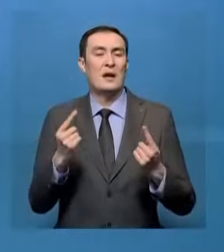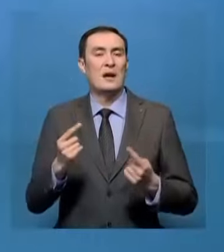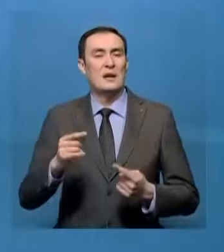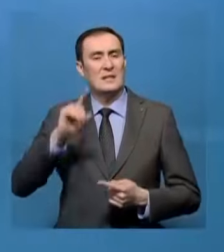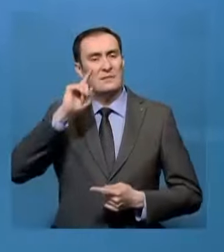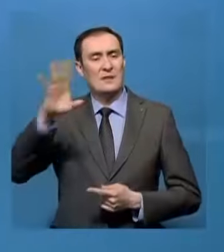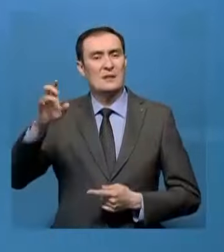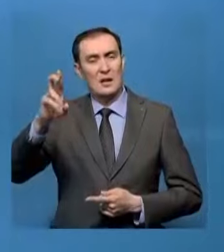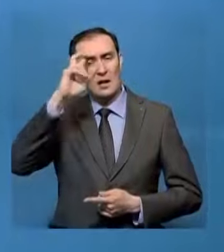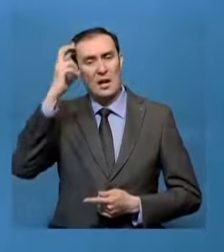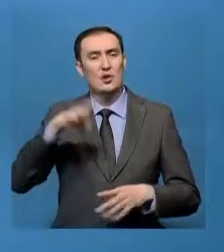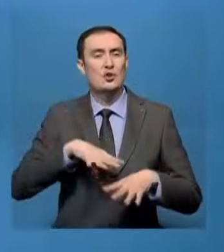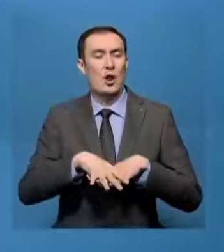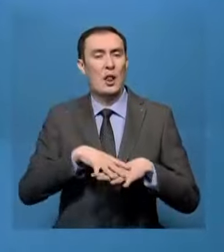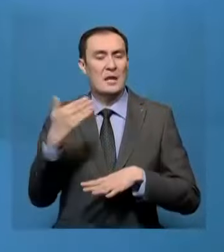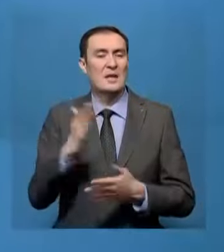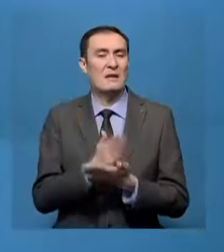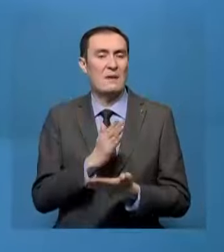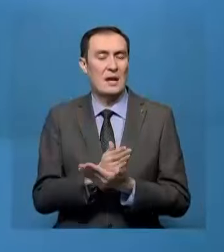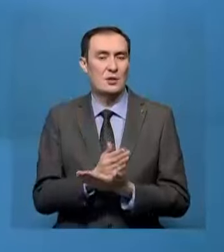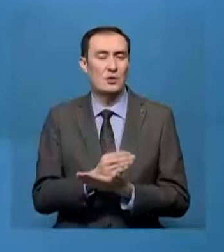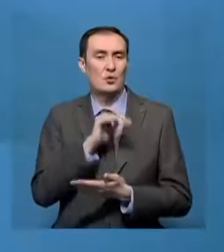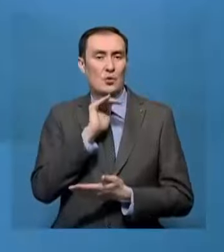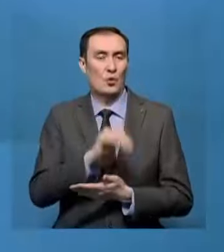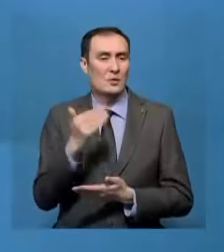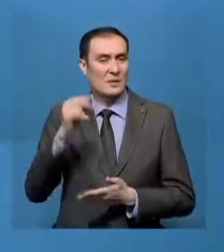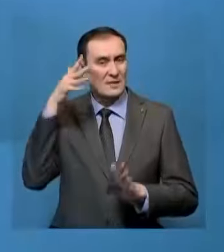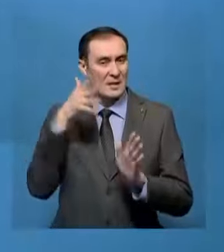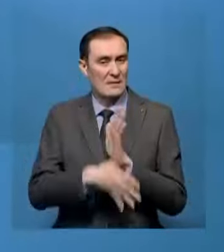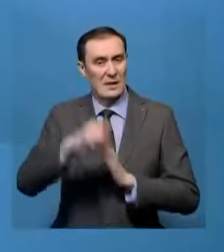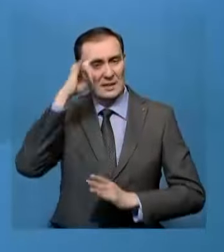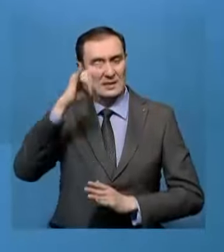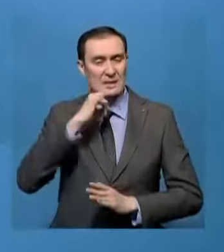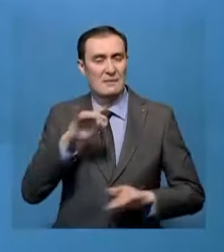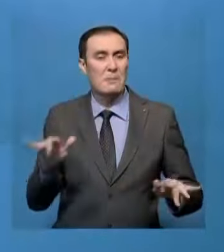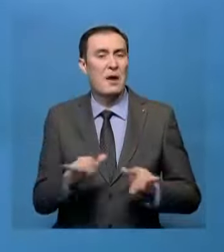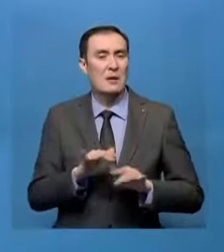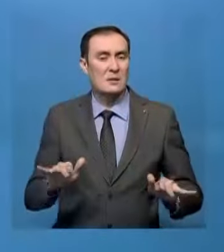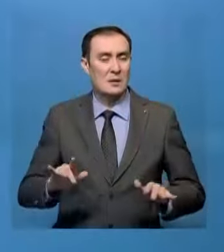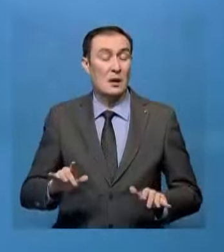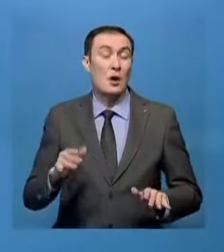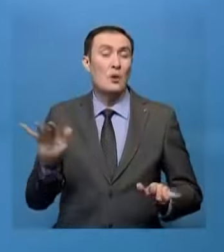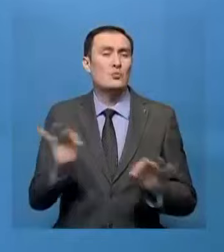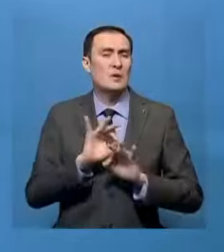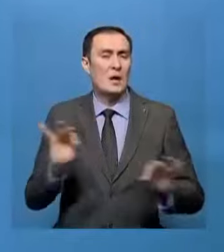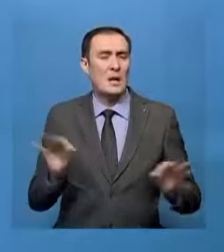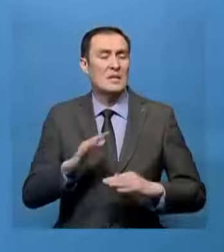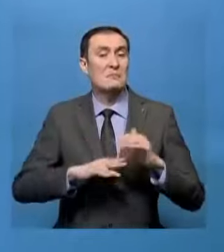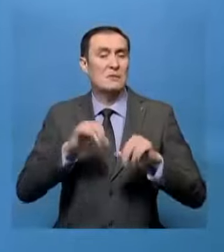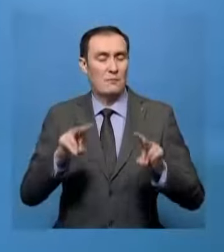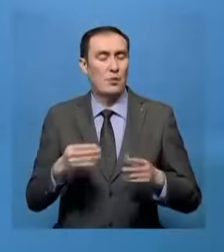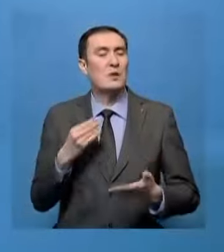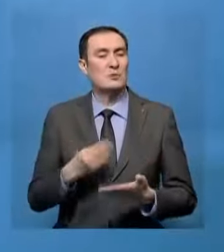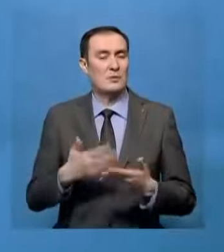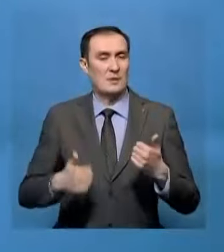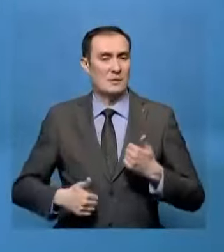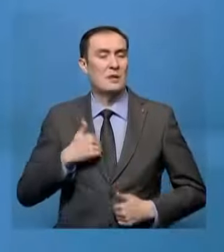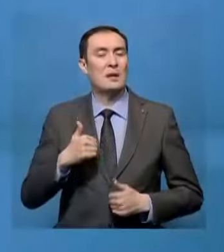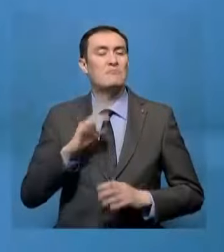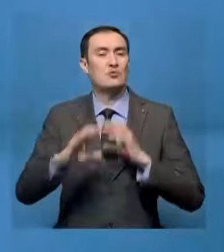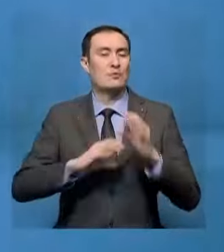самых известных королей Шотландии, является объектом докторского исследования казахстанского пианиста. Музыкальные эксперты по достоинству